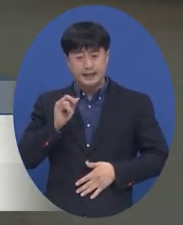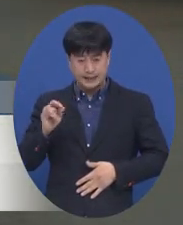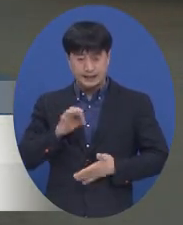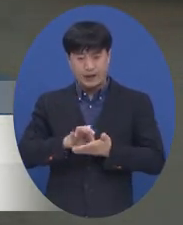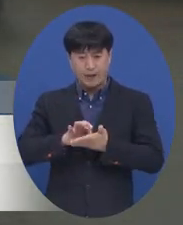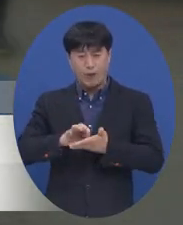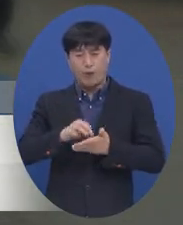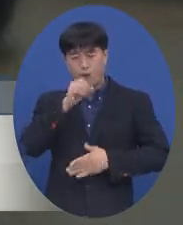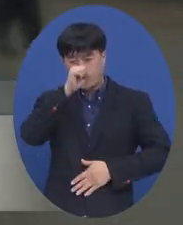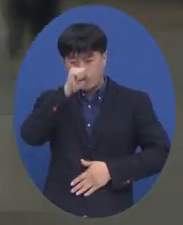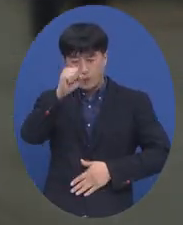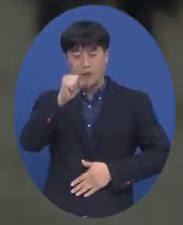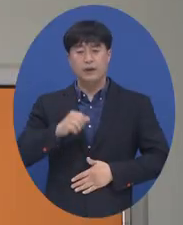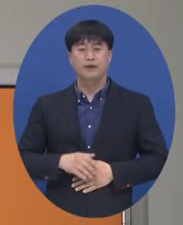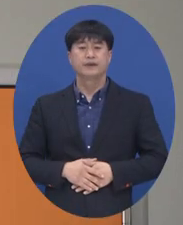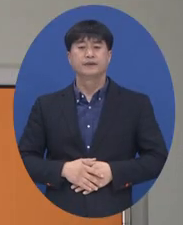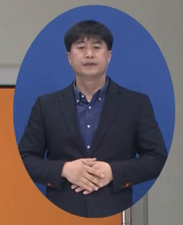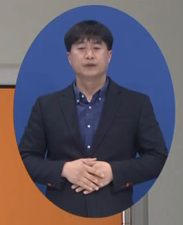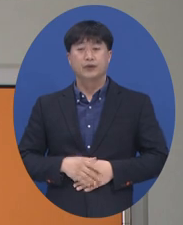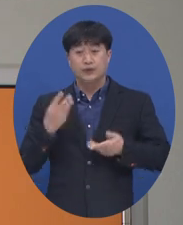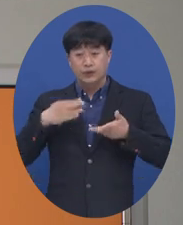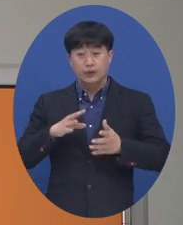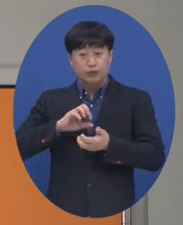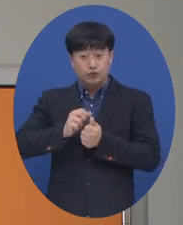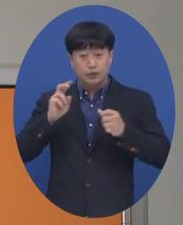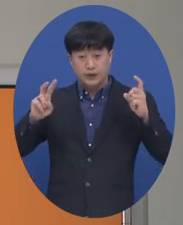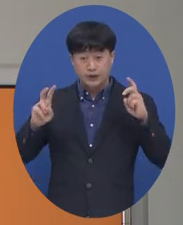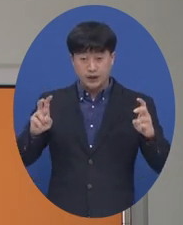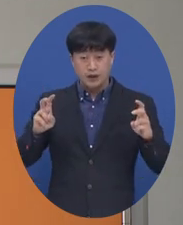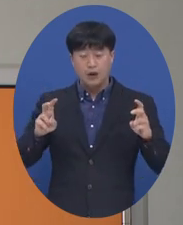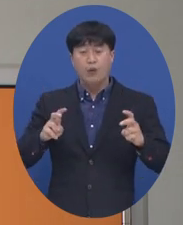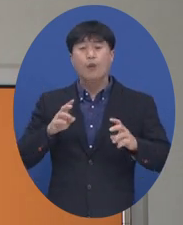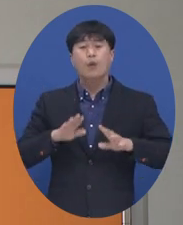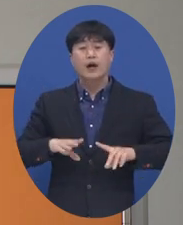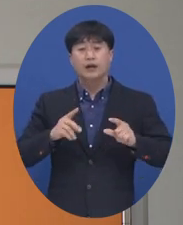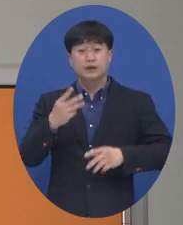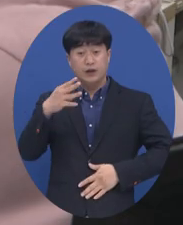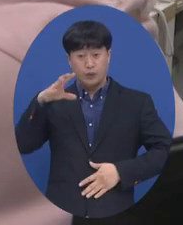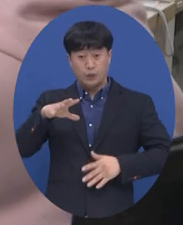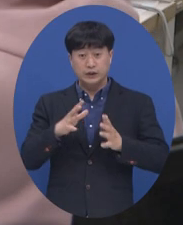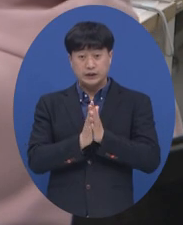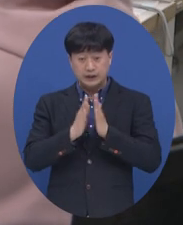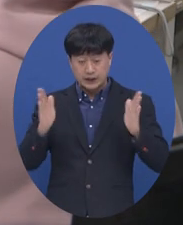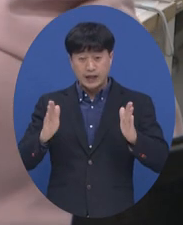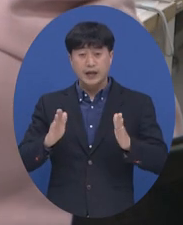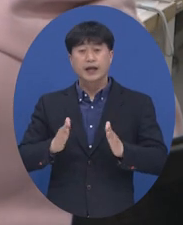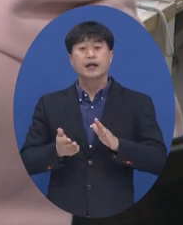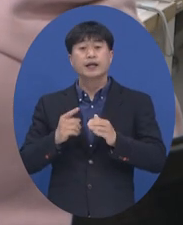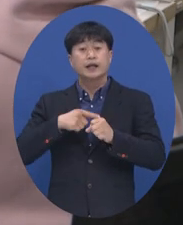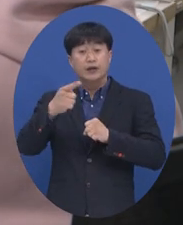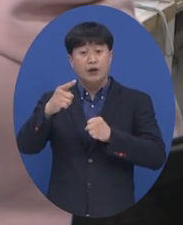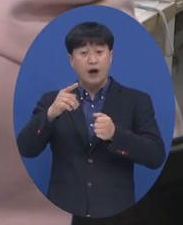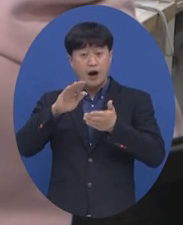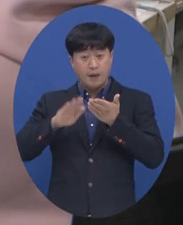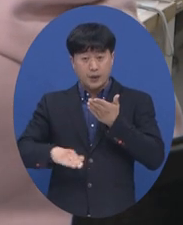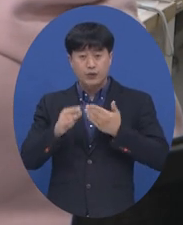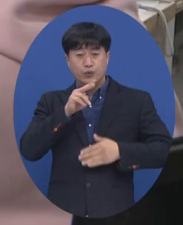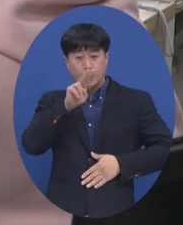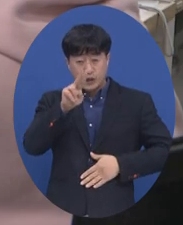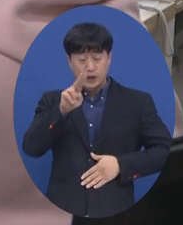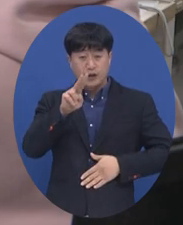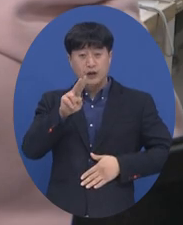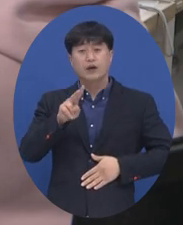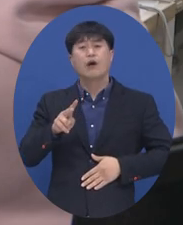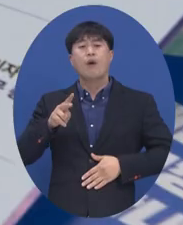사용하실 써가지고 좋더라구요 경기도 주식 회사는 올해 3 고질 시작으로 내년 하반기에 까지 용인과 광주 등